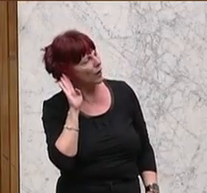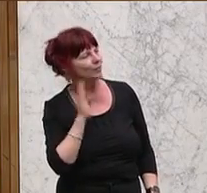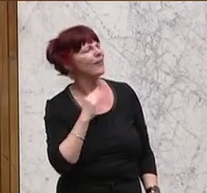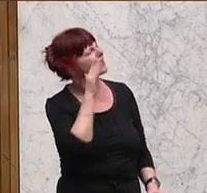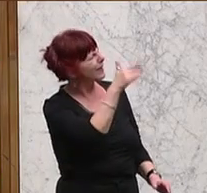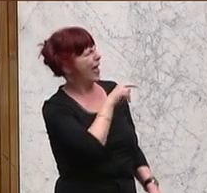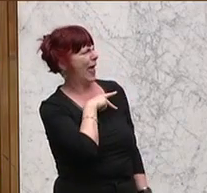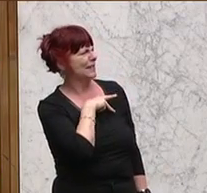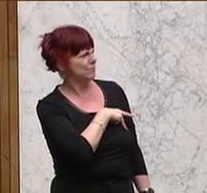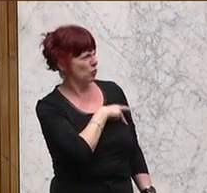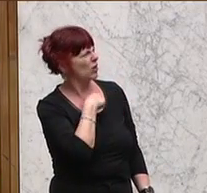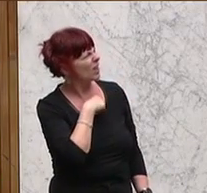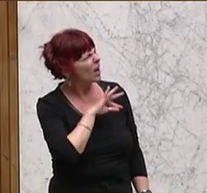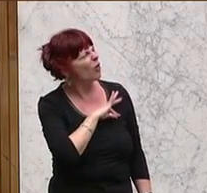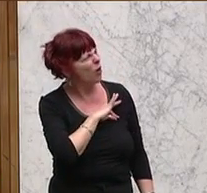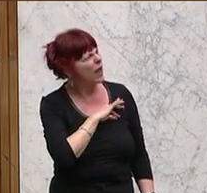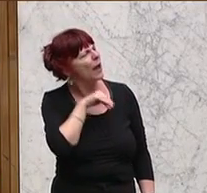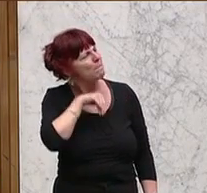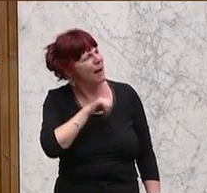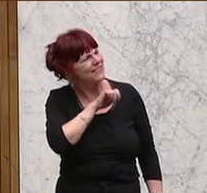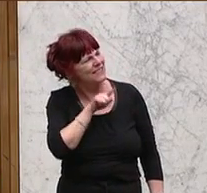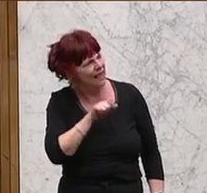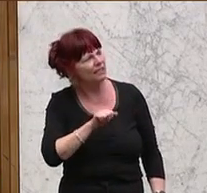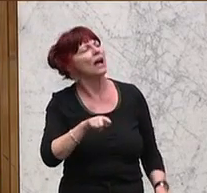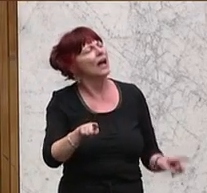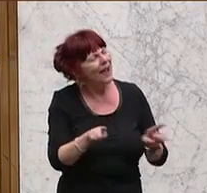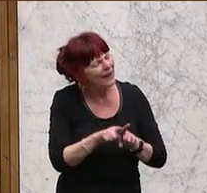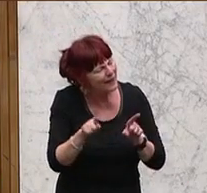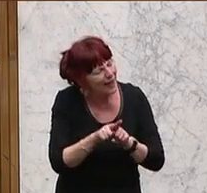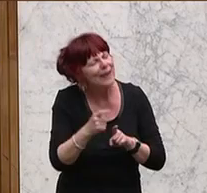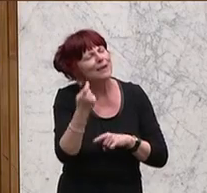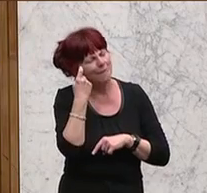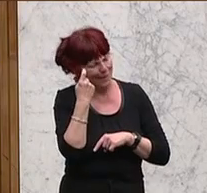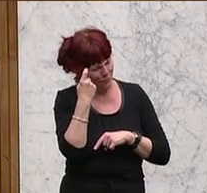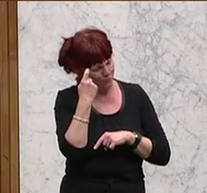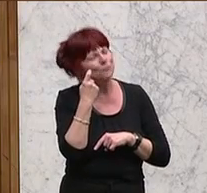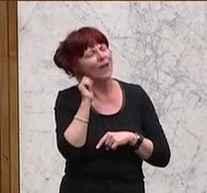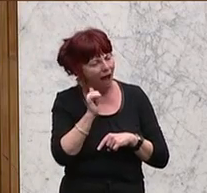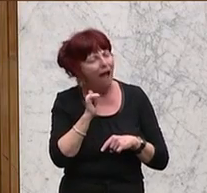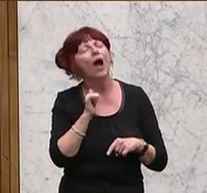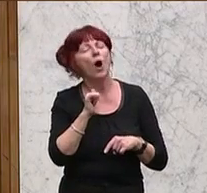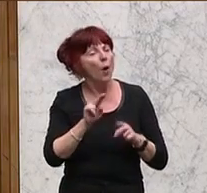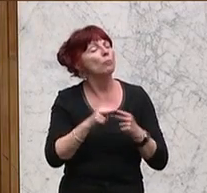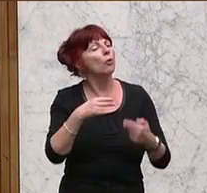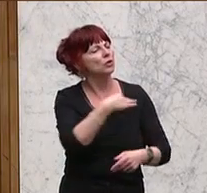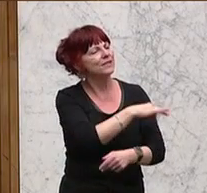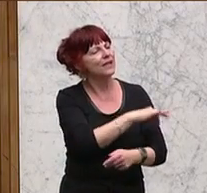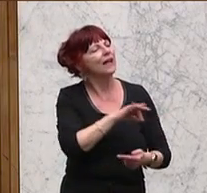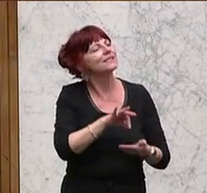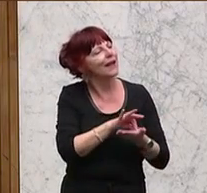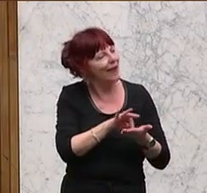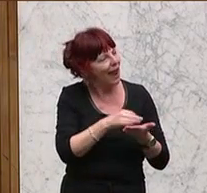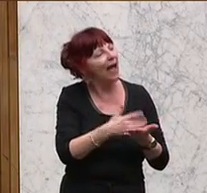Kollege Matznetter komplett recht, dass Bundeskanzler Kern den Fuß in die Tür gestellt hat, um dieses